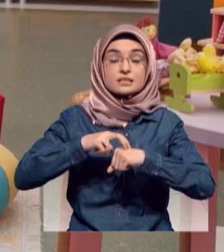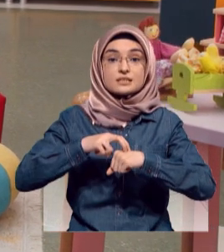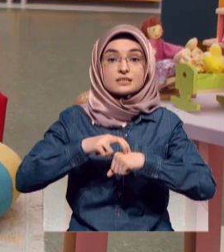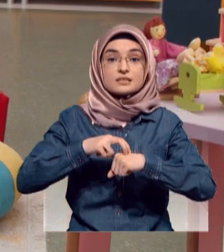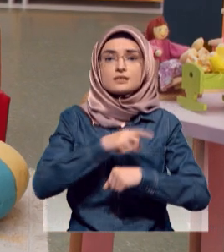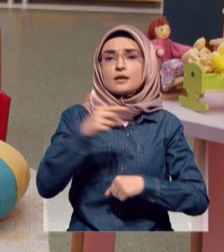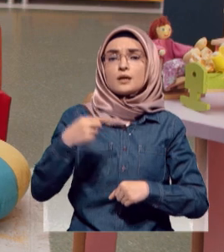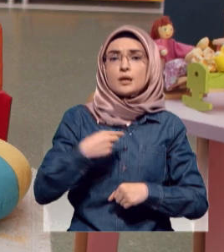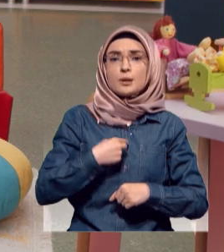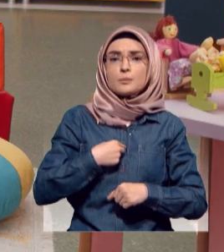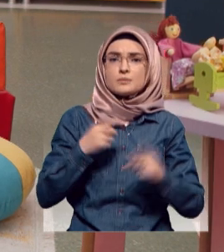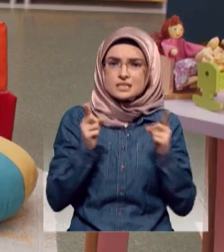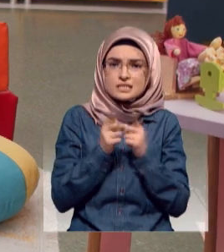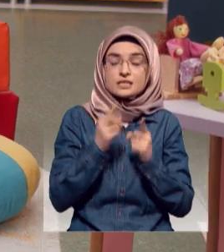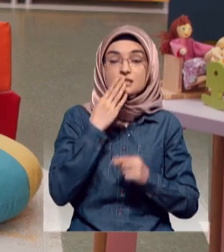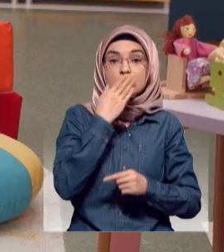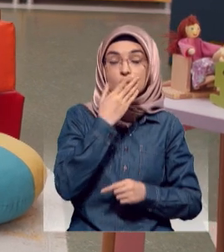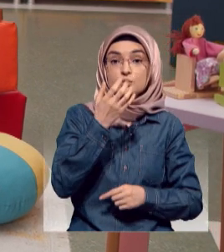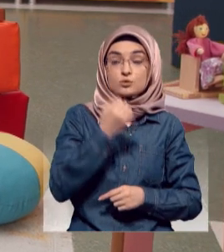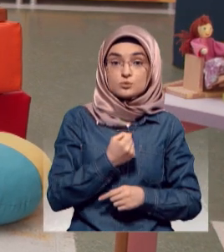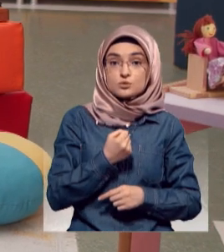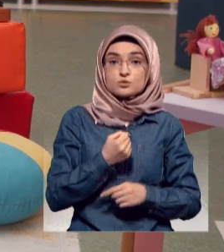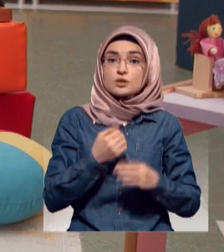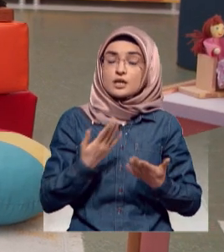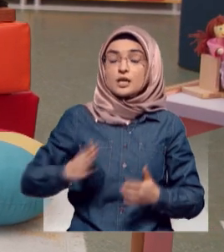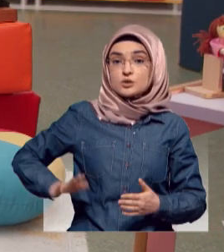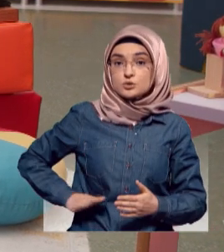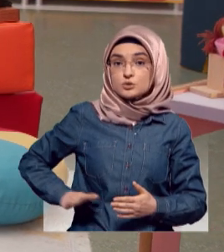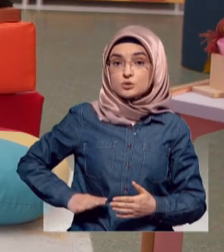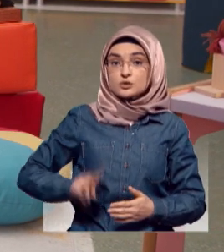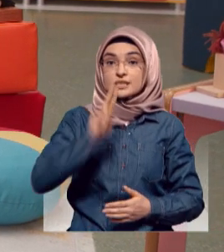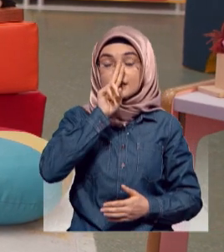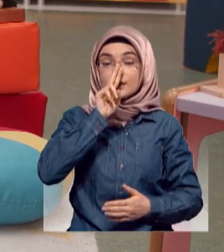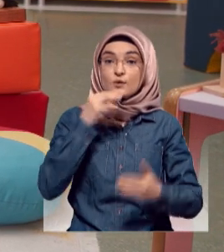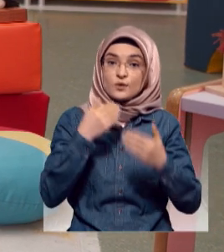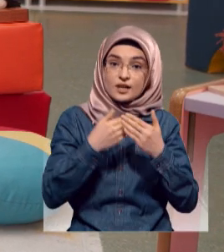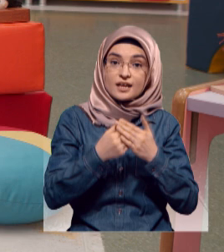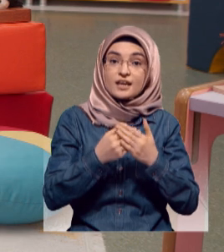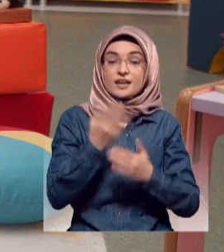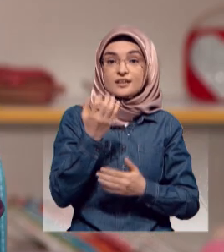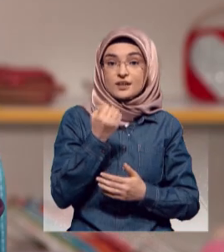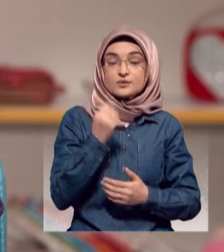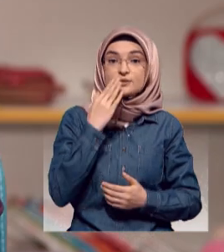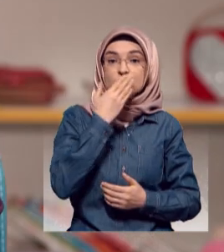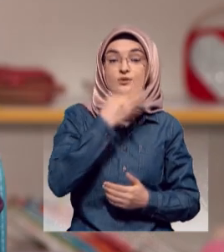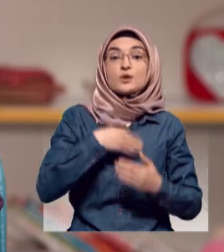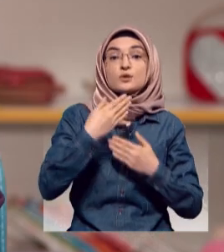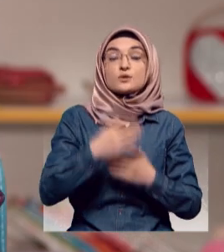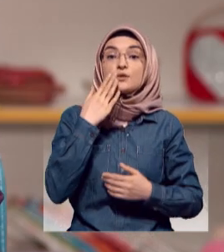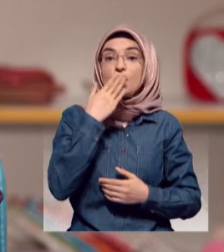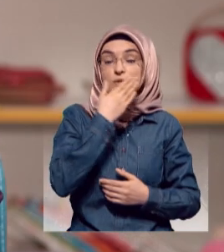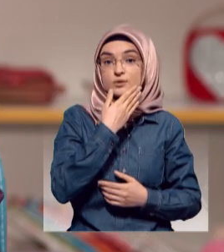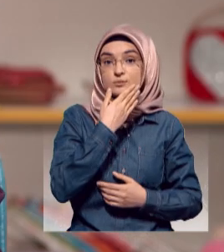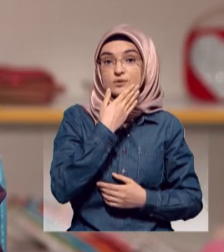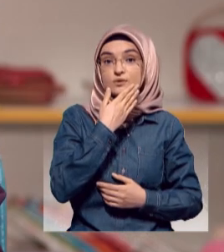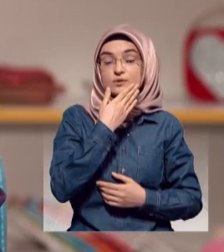Hatırlarsanız biz tekne orucu tutmuştuk. Hani bu çocukların öğleye kadar tuttuğu oruçlar. Sonra